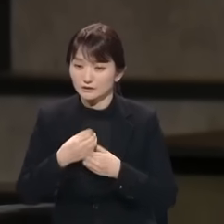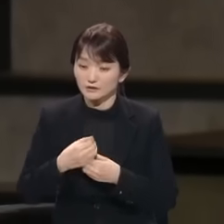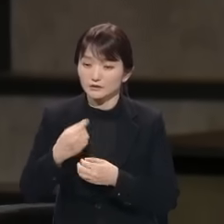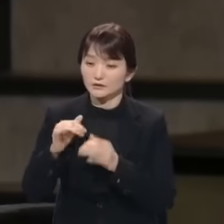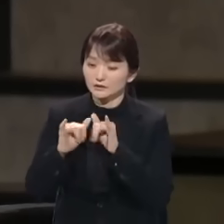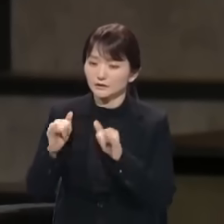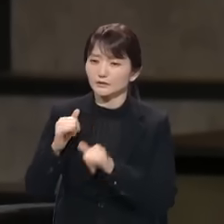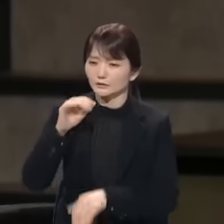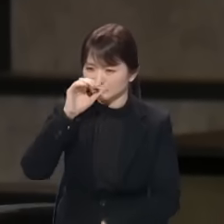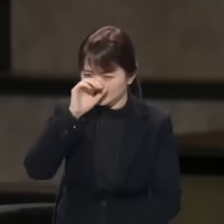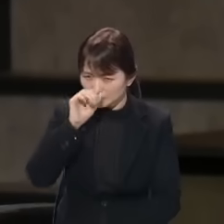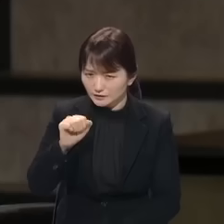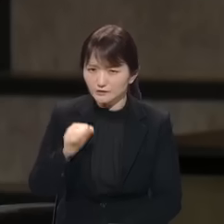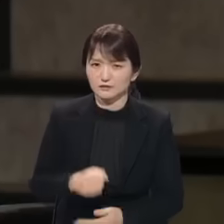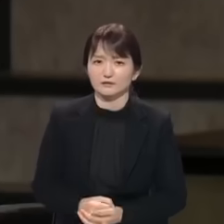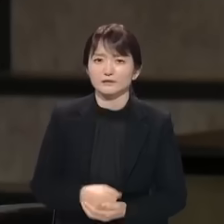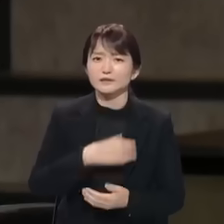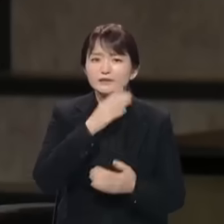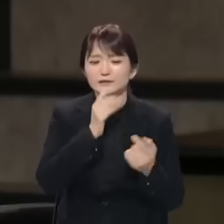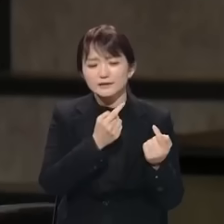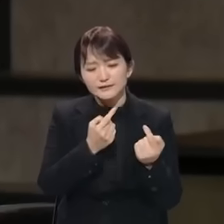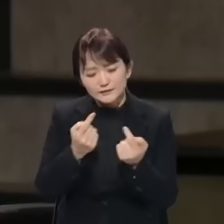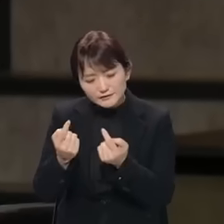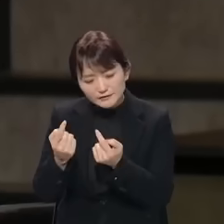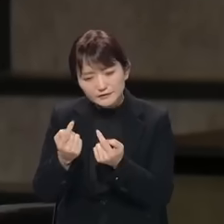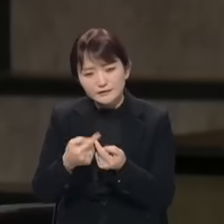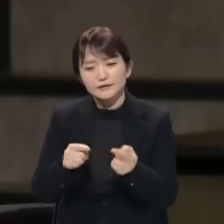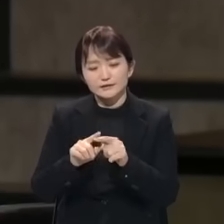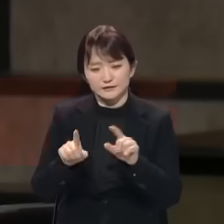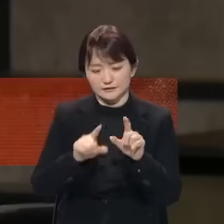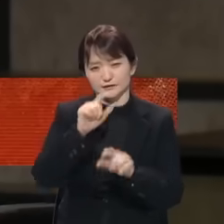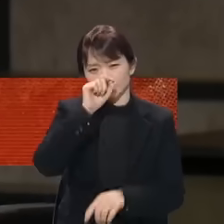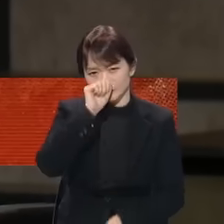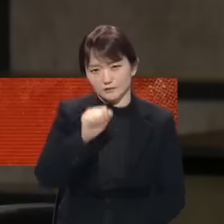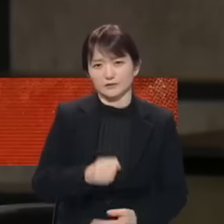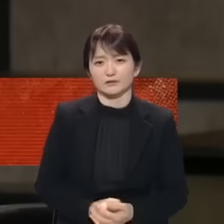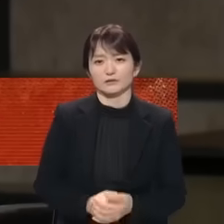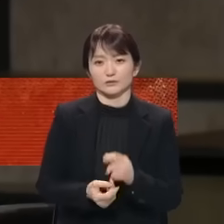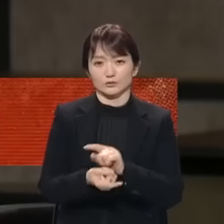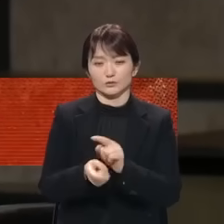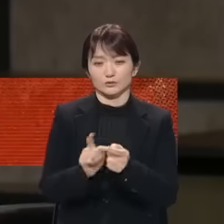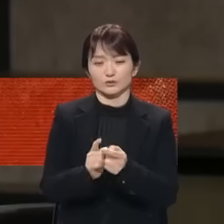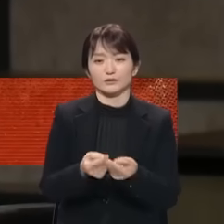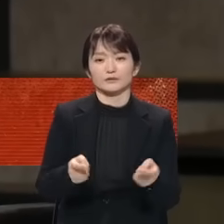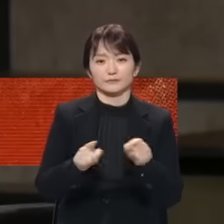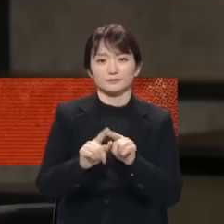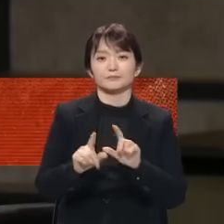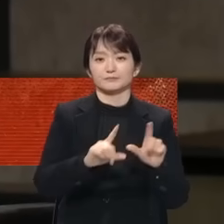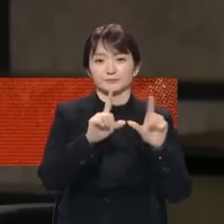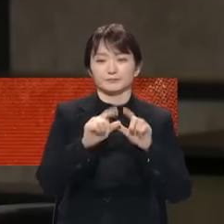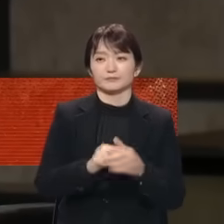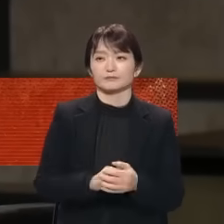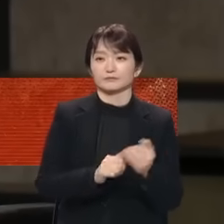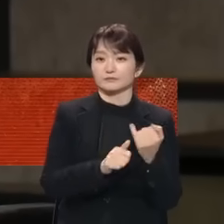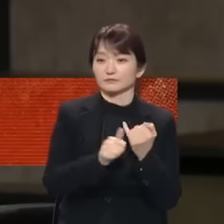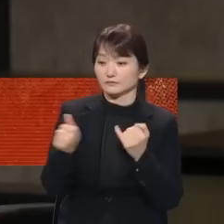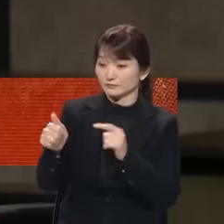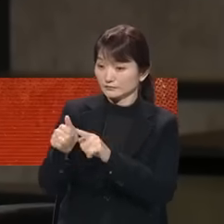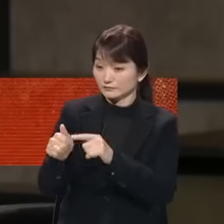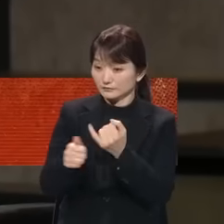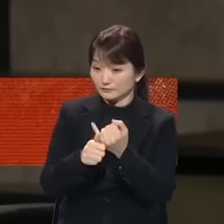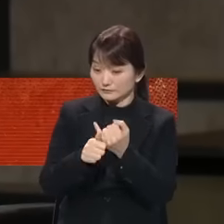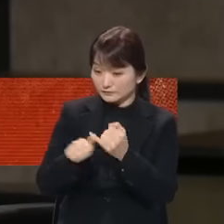의지하면서 따뜻하게 살면 좋겠다라고 생각을 해서 이제 살림을 합쳤습니다 근데이 남편이 이운 사유에